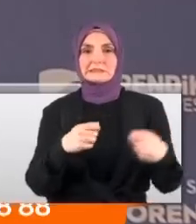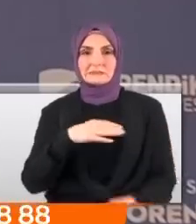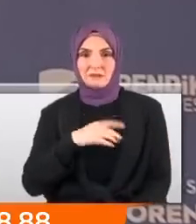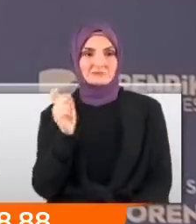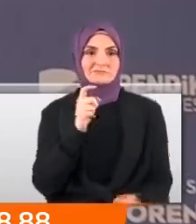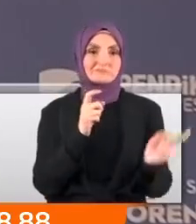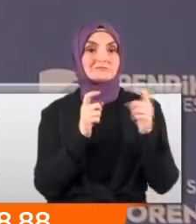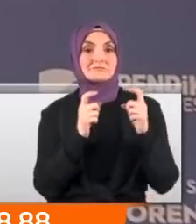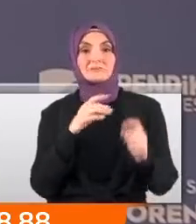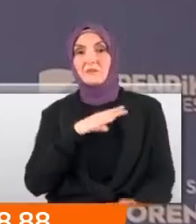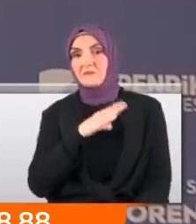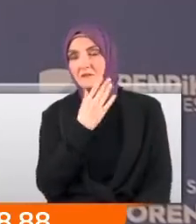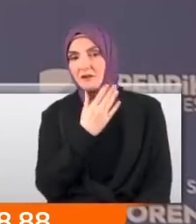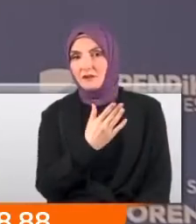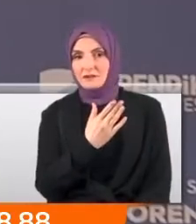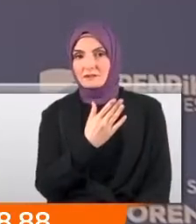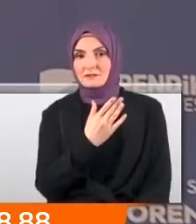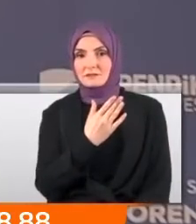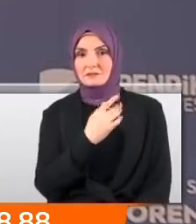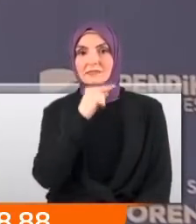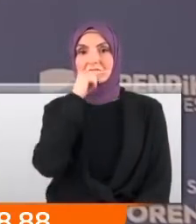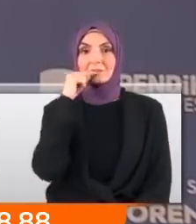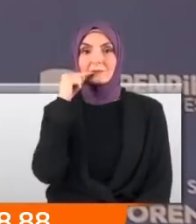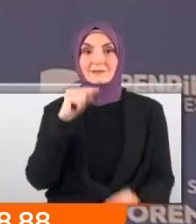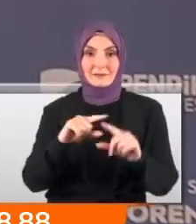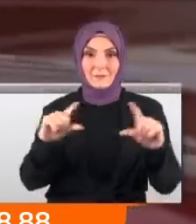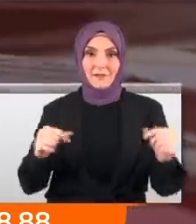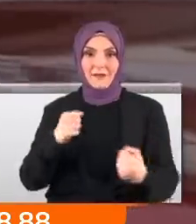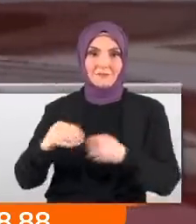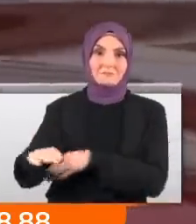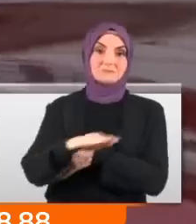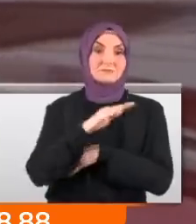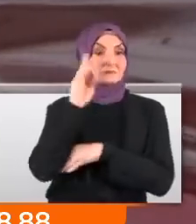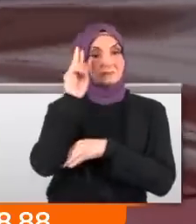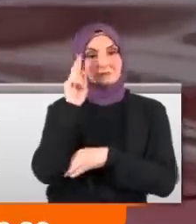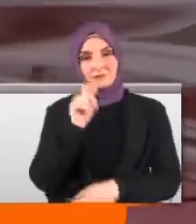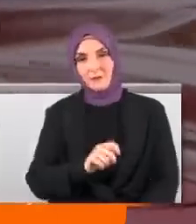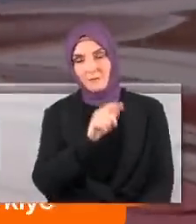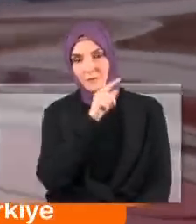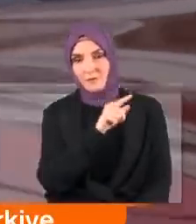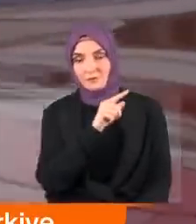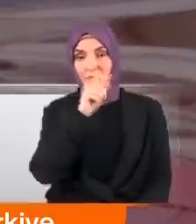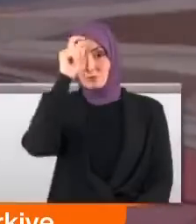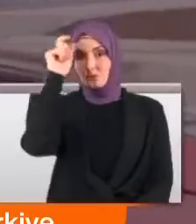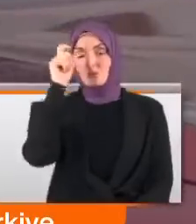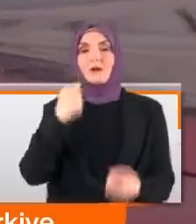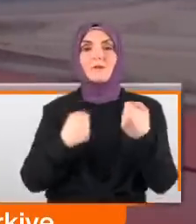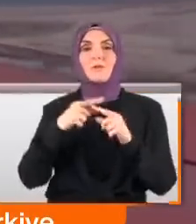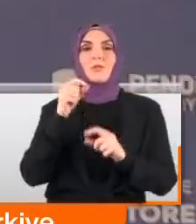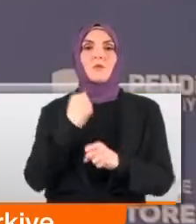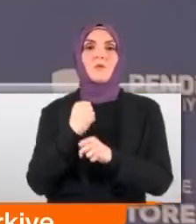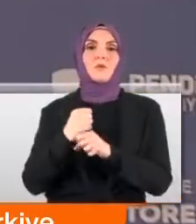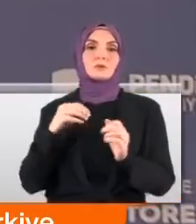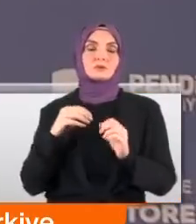var. Altlarına birer kırmızı plakalı araç çekme derdi var. Türkiye'nin otomobili TOG için ayrı bir parantez